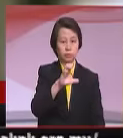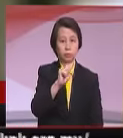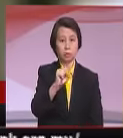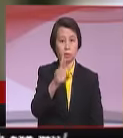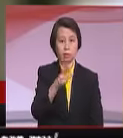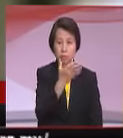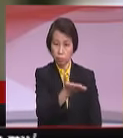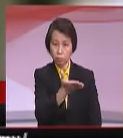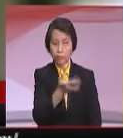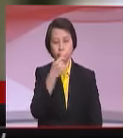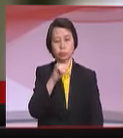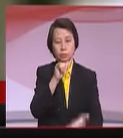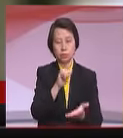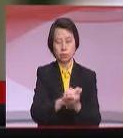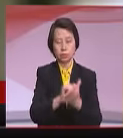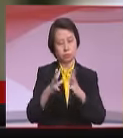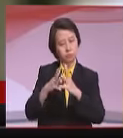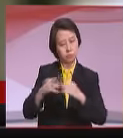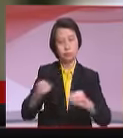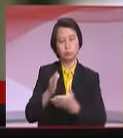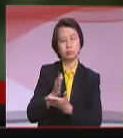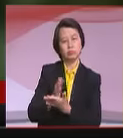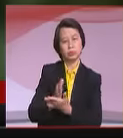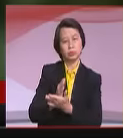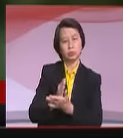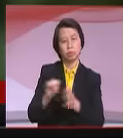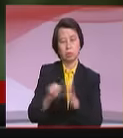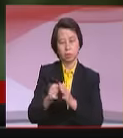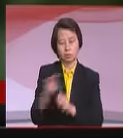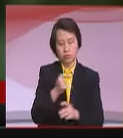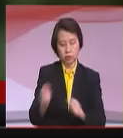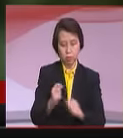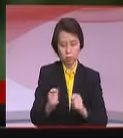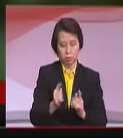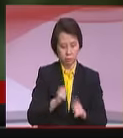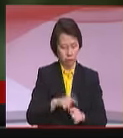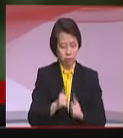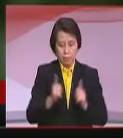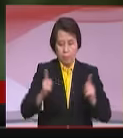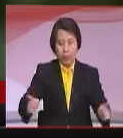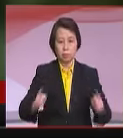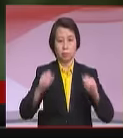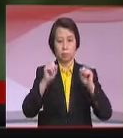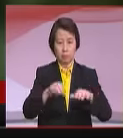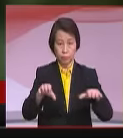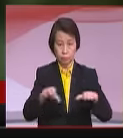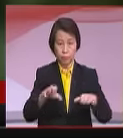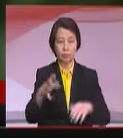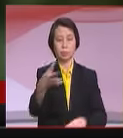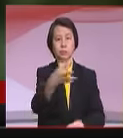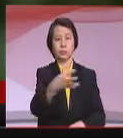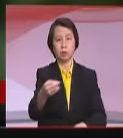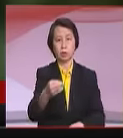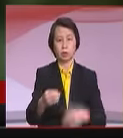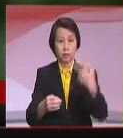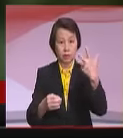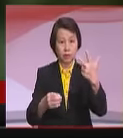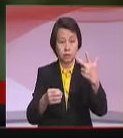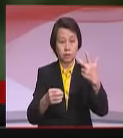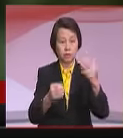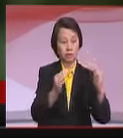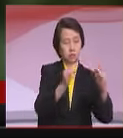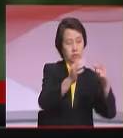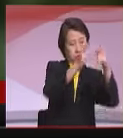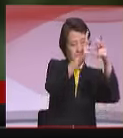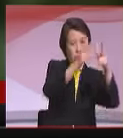korporatnya. Ia adalah langkah penyelesaian sementara sebelum tindakan jangka panjang dapat dilakukan. Selain itu, tiga menara